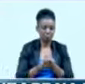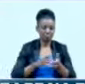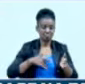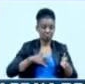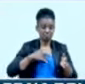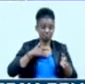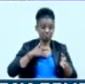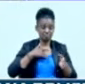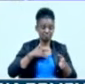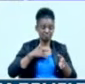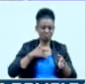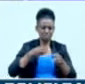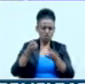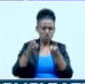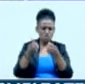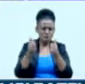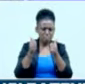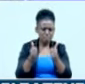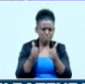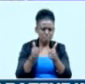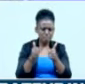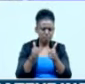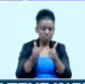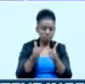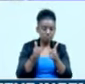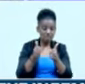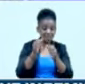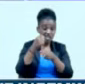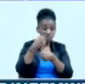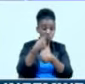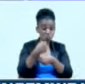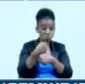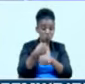rero bigenze neza kugira ngo zikorwe